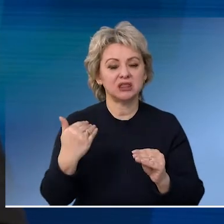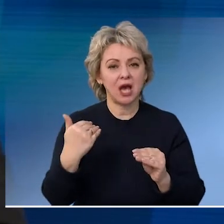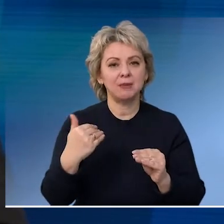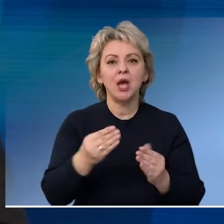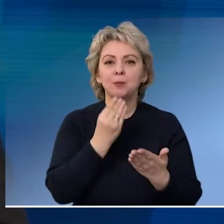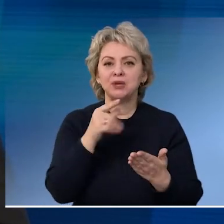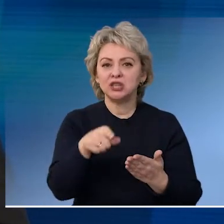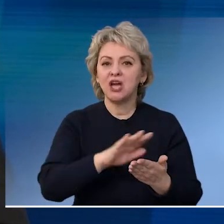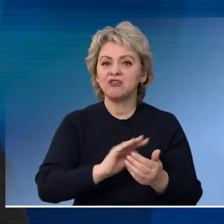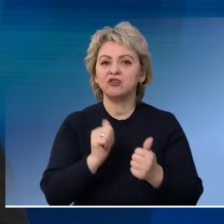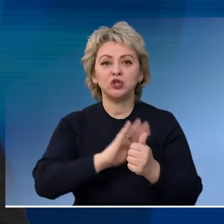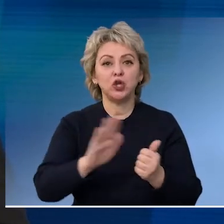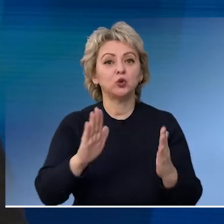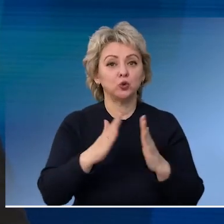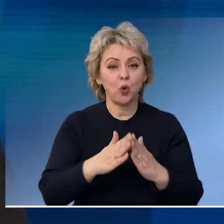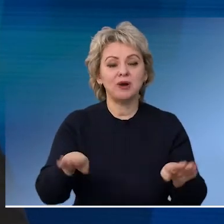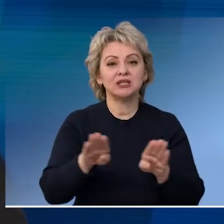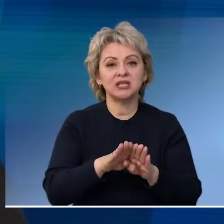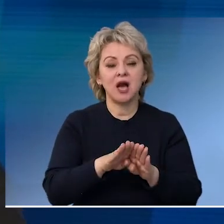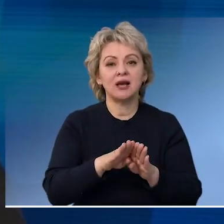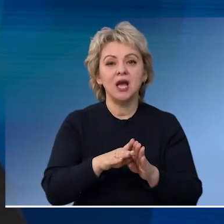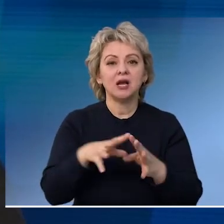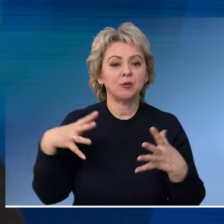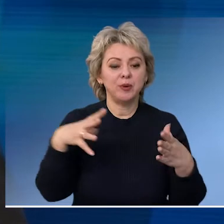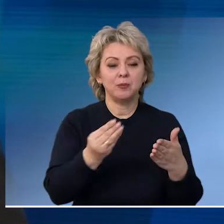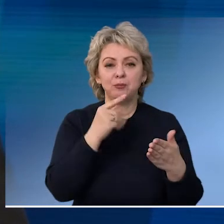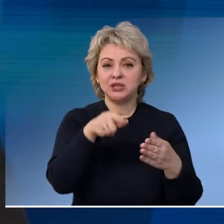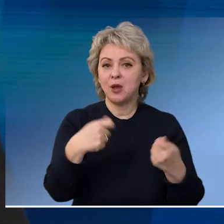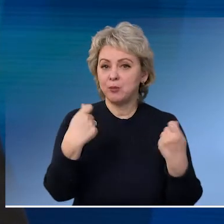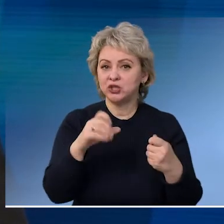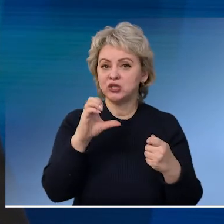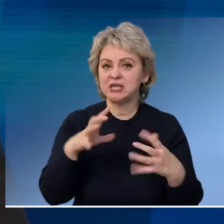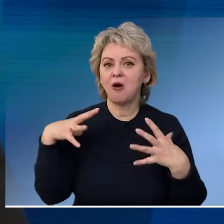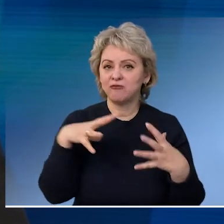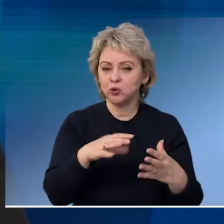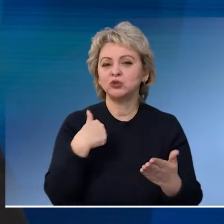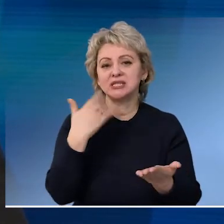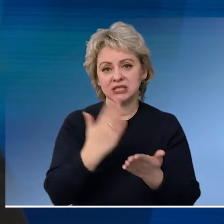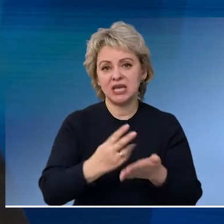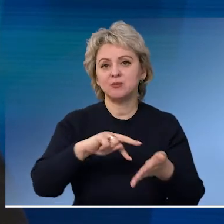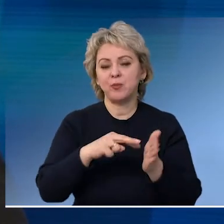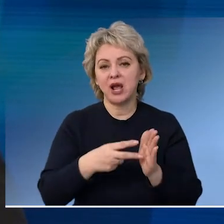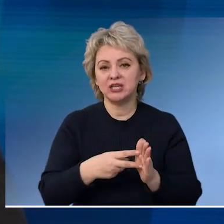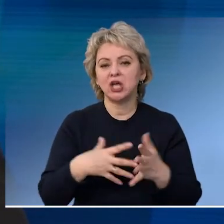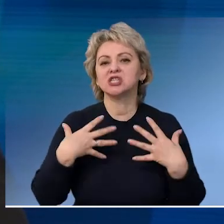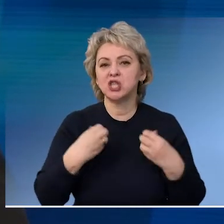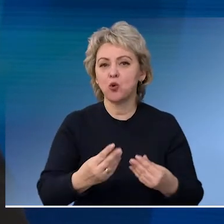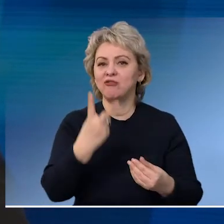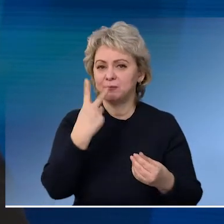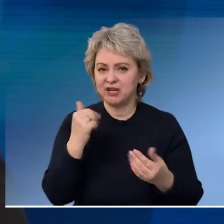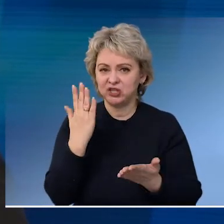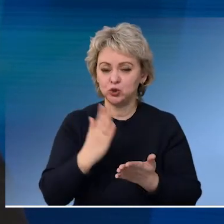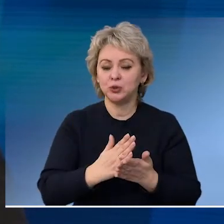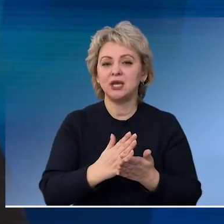там питание вне дома или так называемый фастфуд, хотя у нас очень хорошие проекты там фастфуд